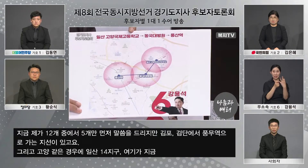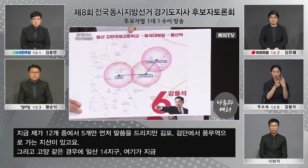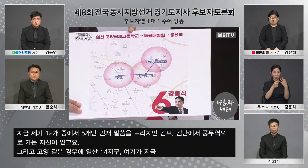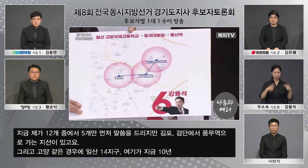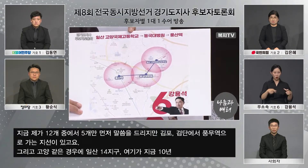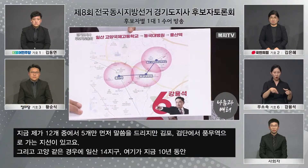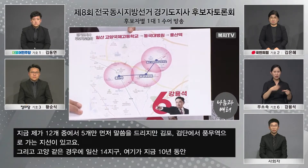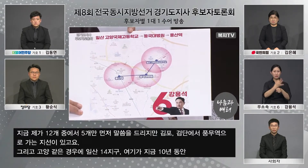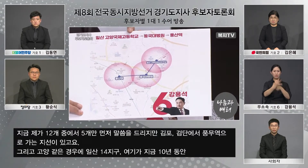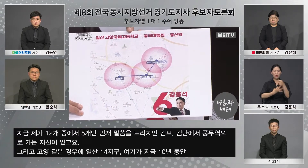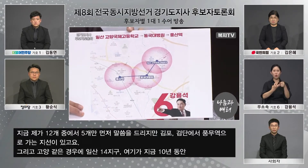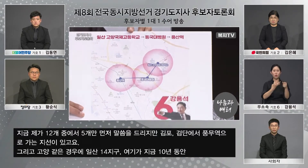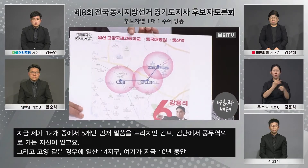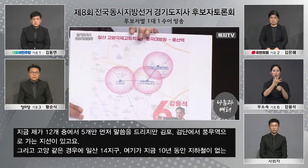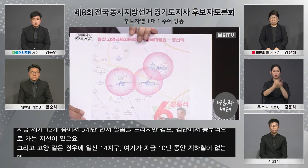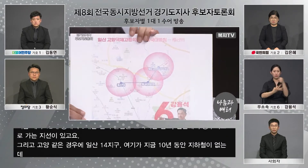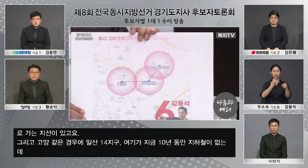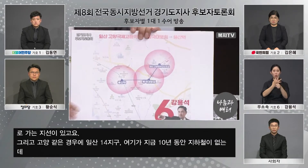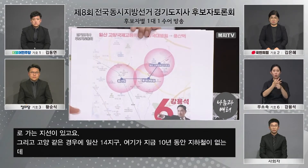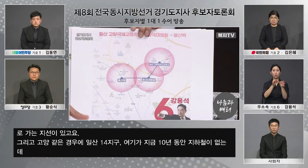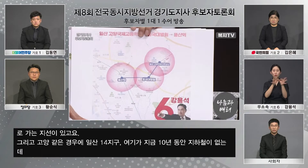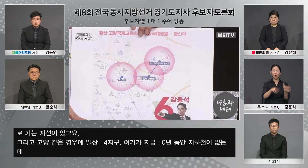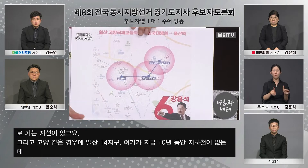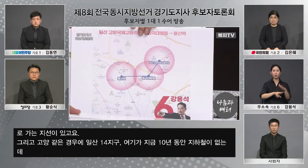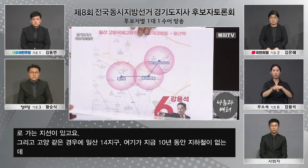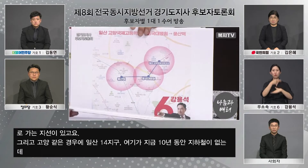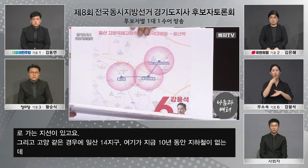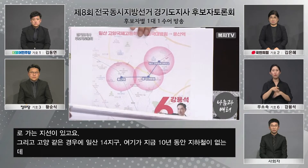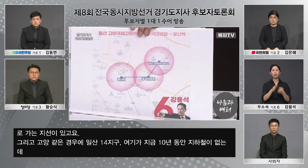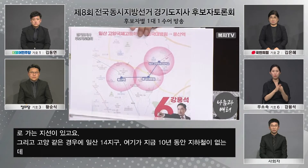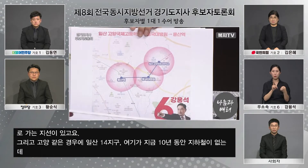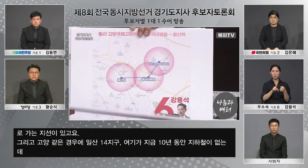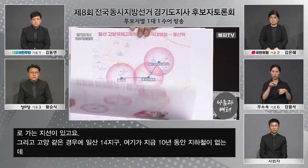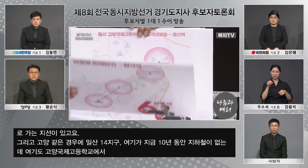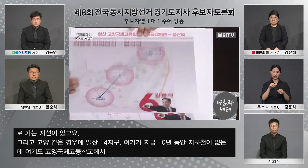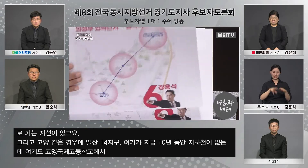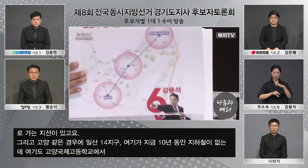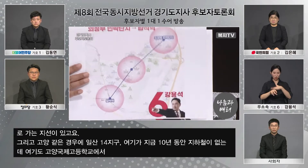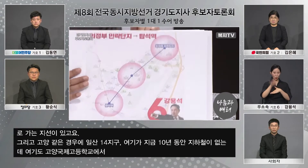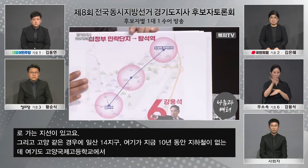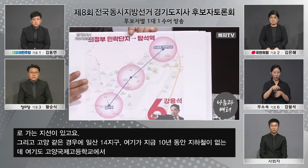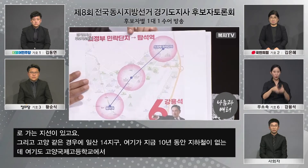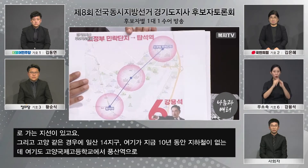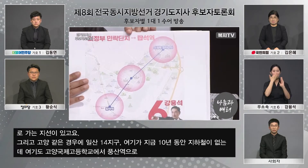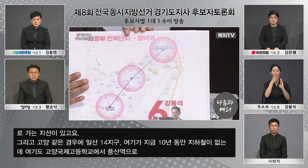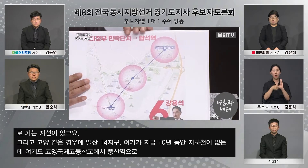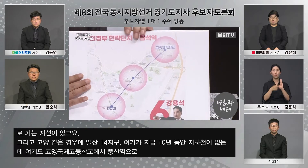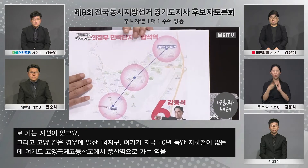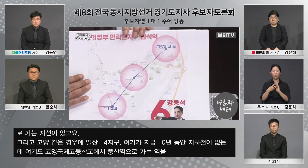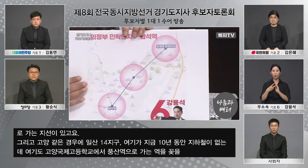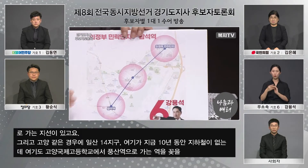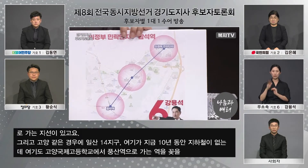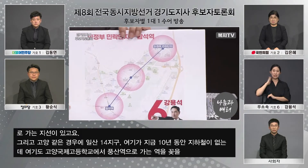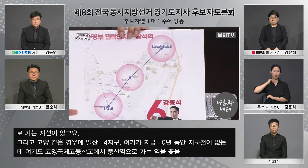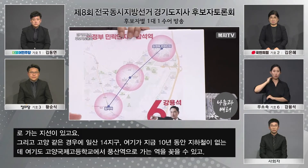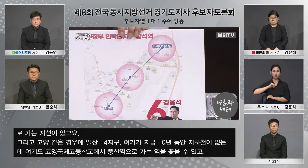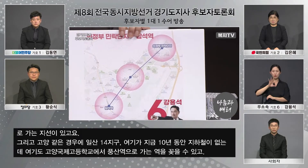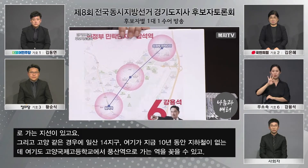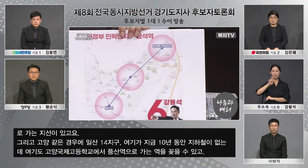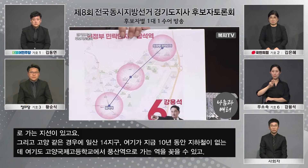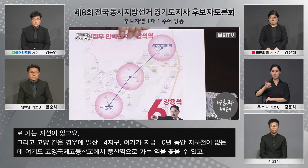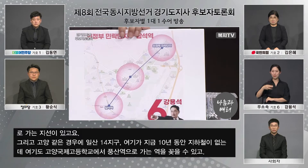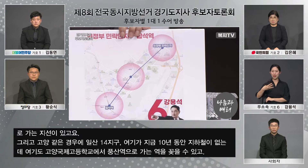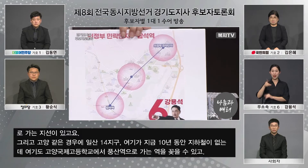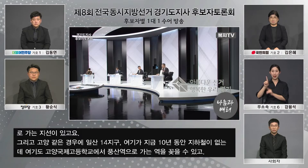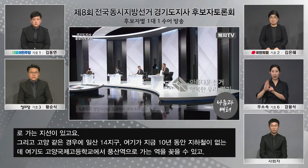여기도 고양국제고등학교에서 풍산역으로 가는 역을 꽂을 수가 있고, 의정부 밀락단지, 여기는 이제 탑성역이 완공되면 같이